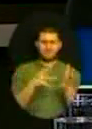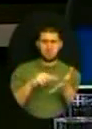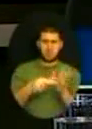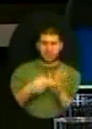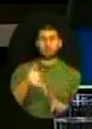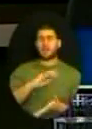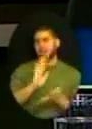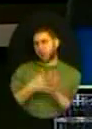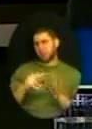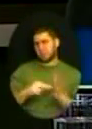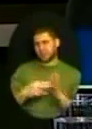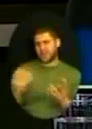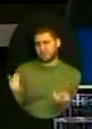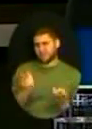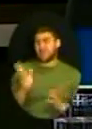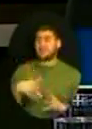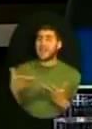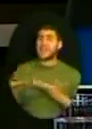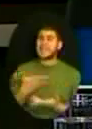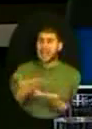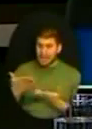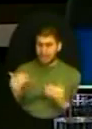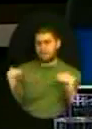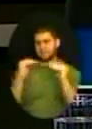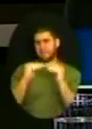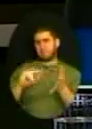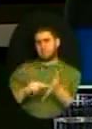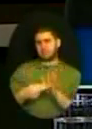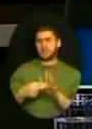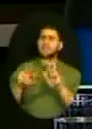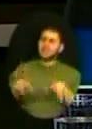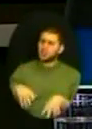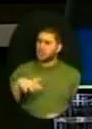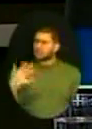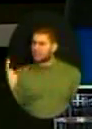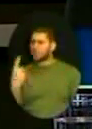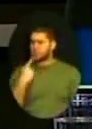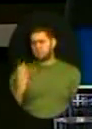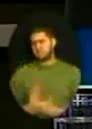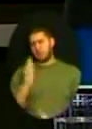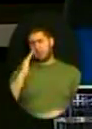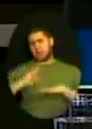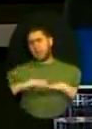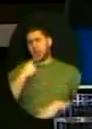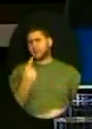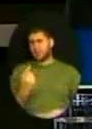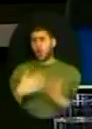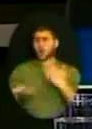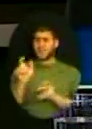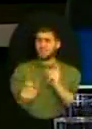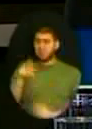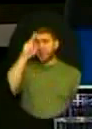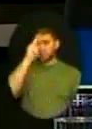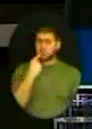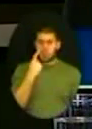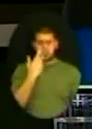הדברים הם פוליטיים כמובן, וגם היחס לכך הוא פוליטי. יש את הצד שאומר, הנה אמרנו לכם, בעיקר אנשים שמגיעים